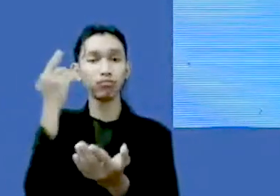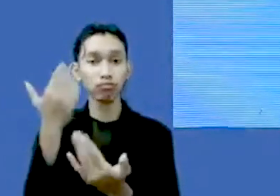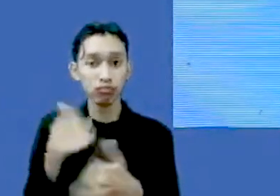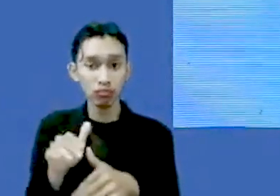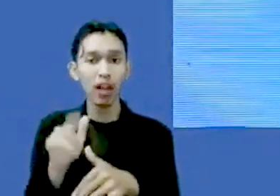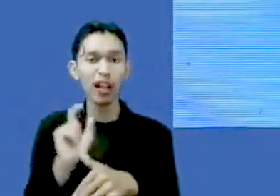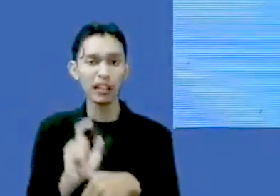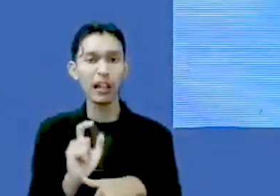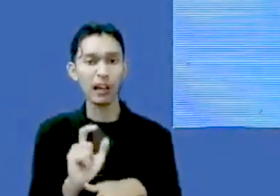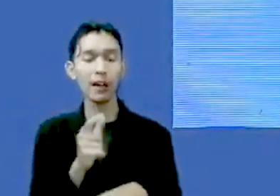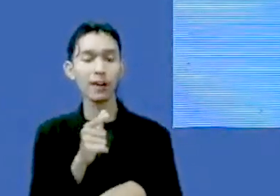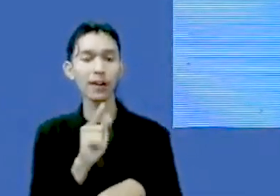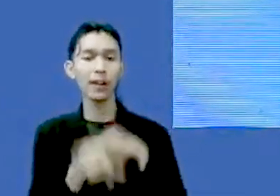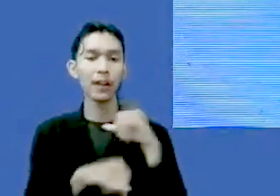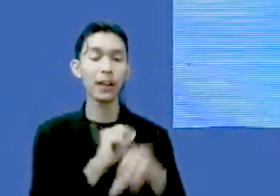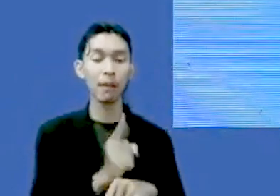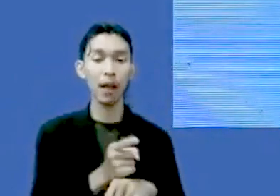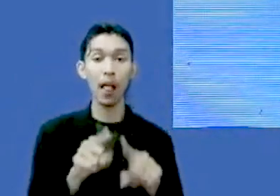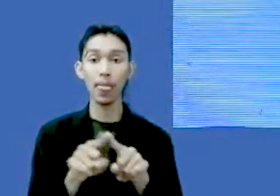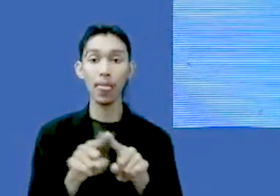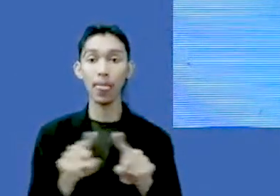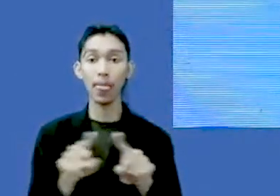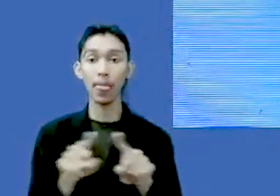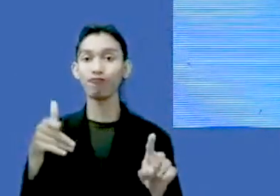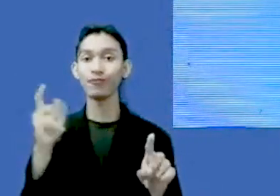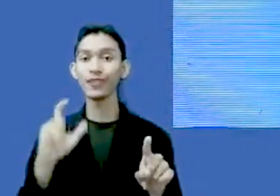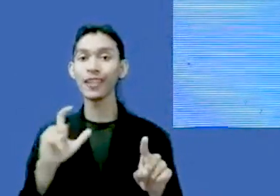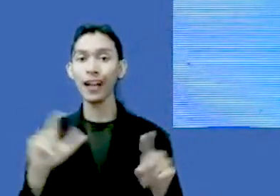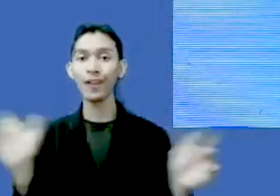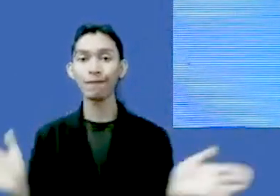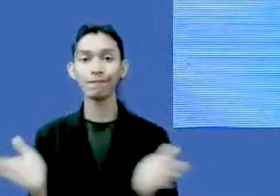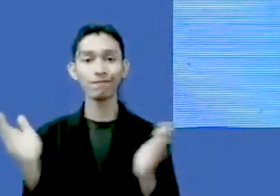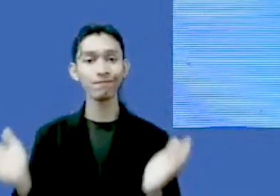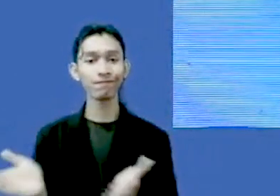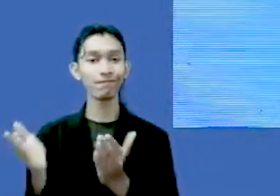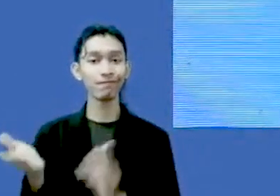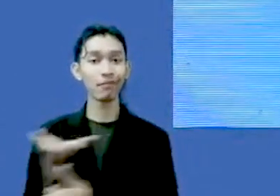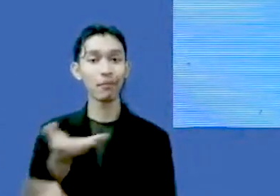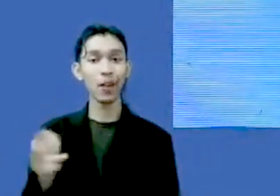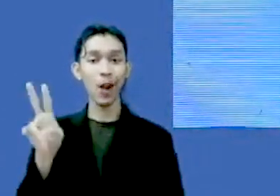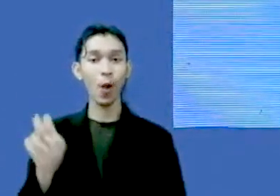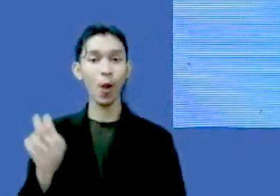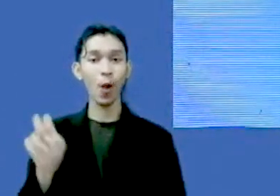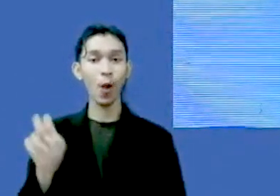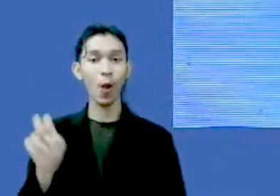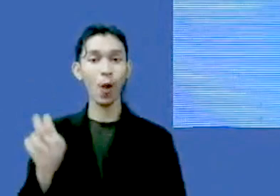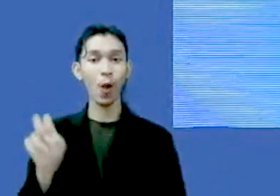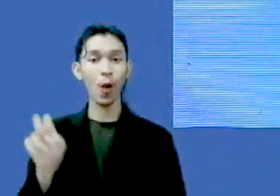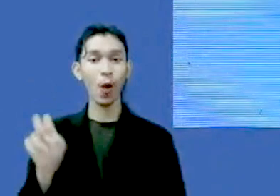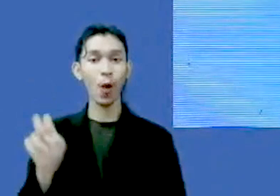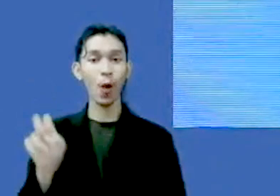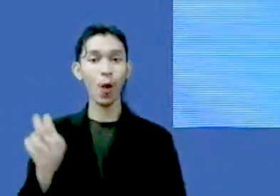menggunakan internet tetapi empowerment terhadap mereka perlu dilakukan dengan cara